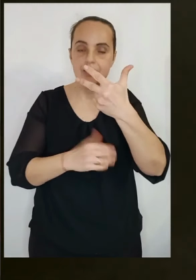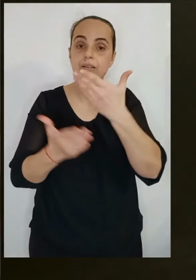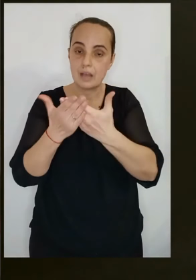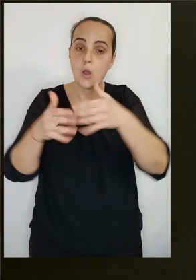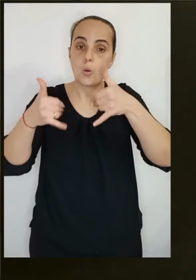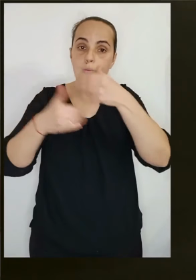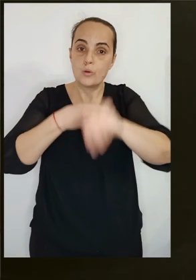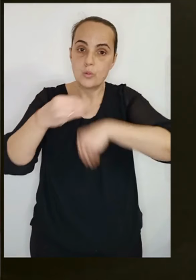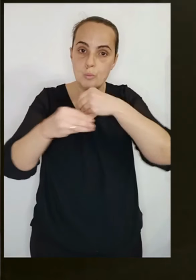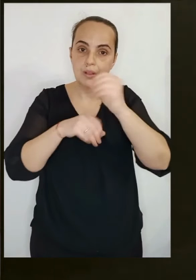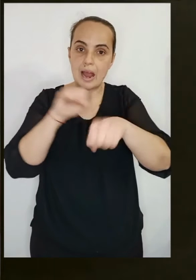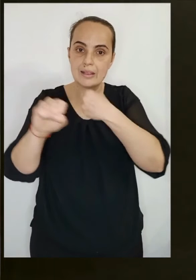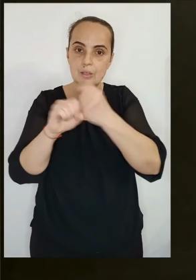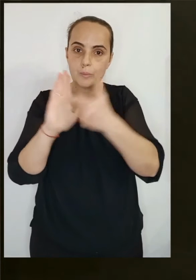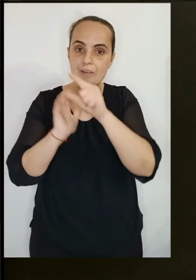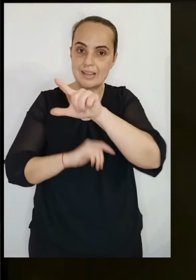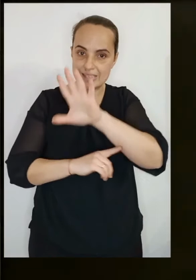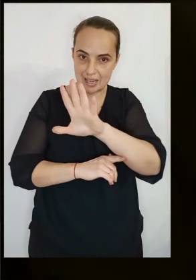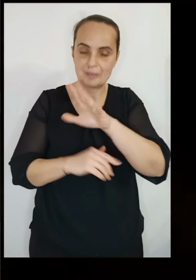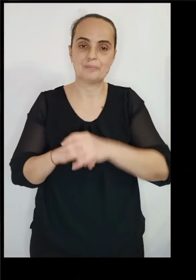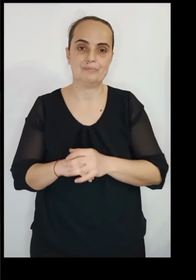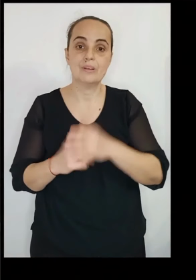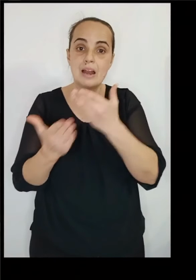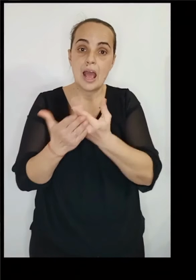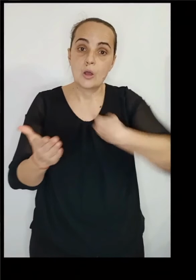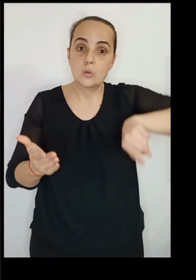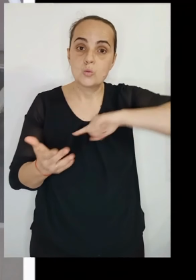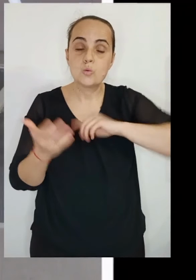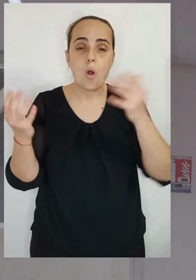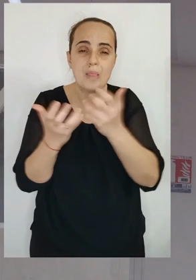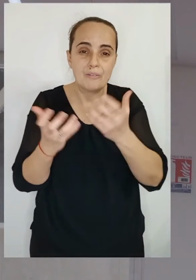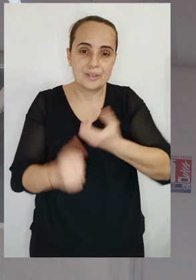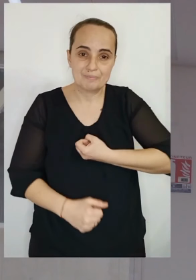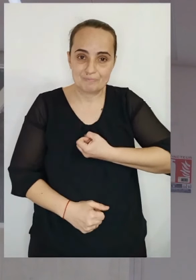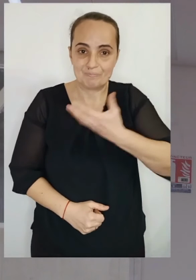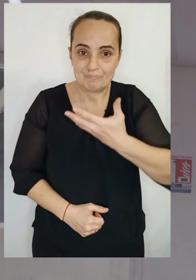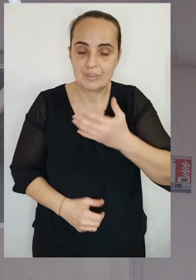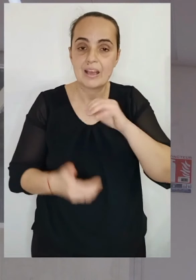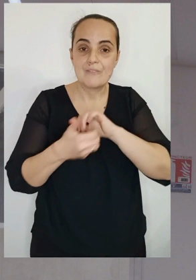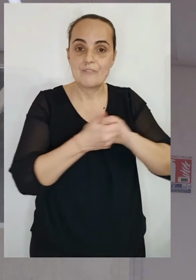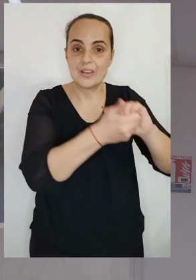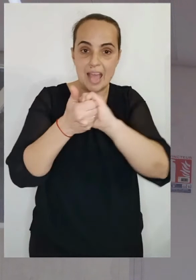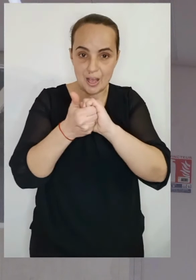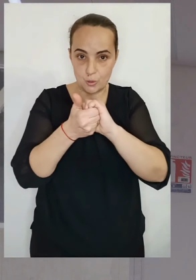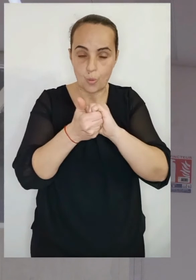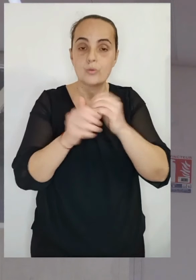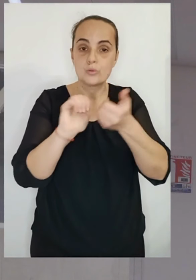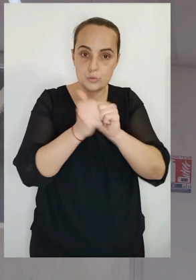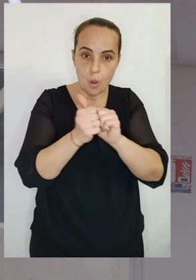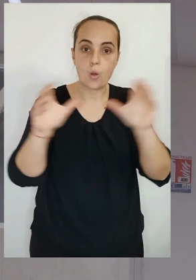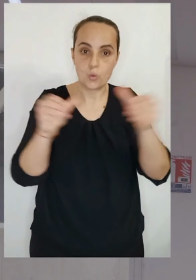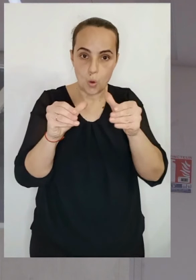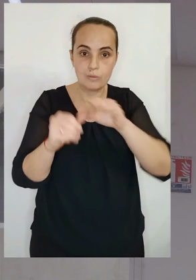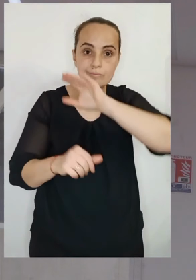une Coupe du Monde en 2025. On a envie, voilà, de dire, et c'est ce qu'on dit déjà aux fédérations, que ça, notamment de